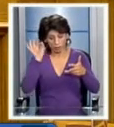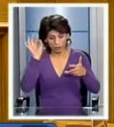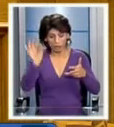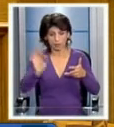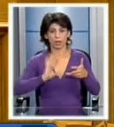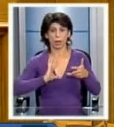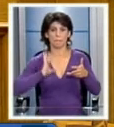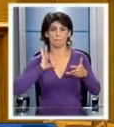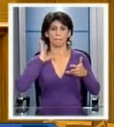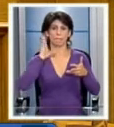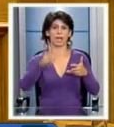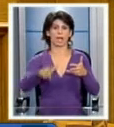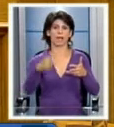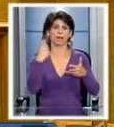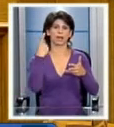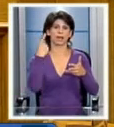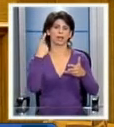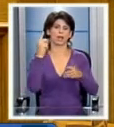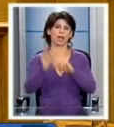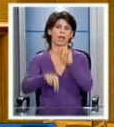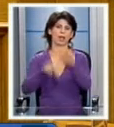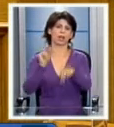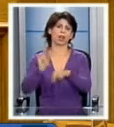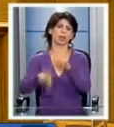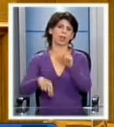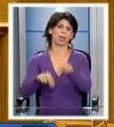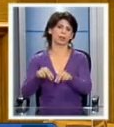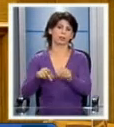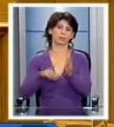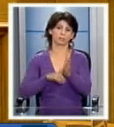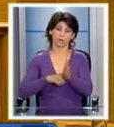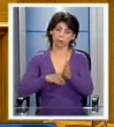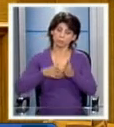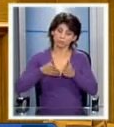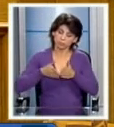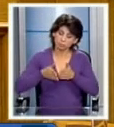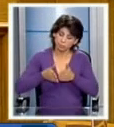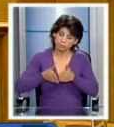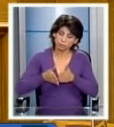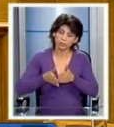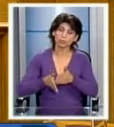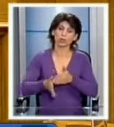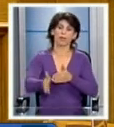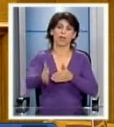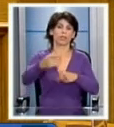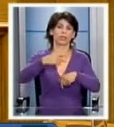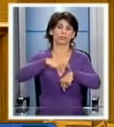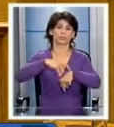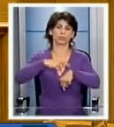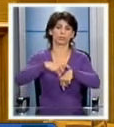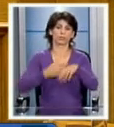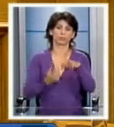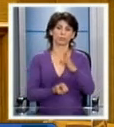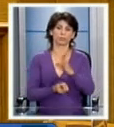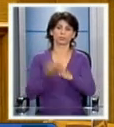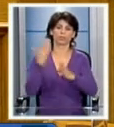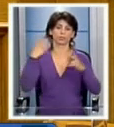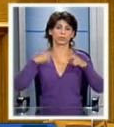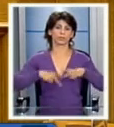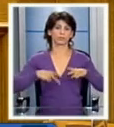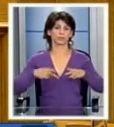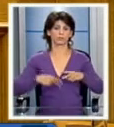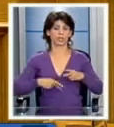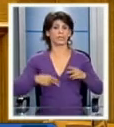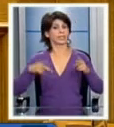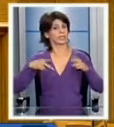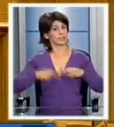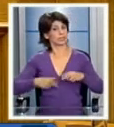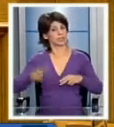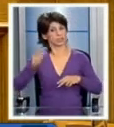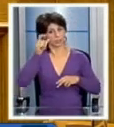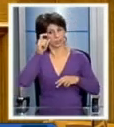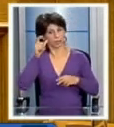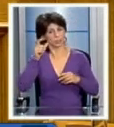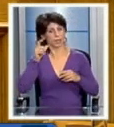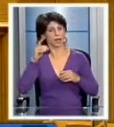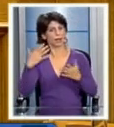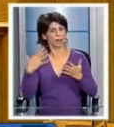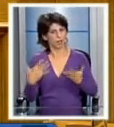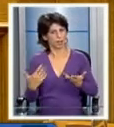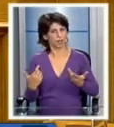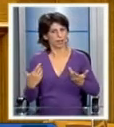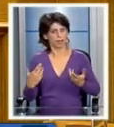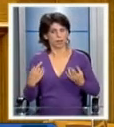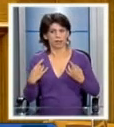Χρειάζεται στο βάθος του χρόνου μια νέα κυβέρνηση. Μια νέα κυβέρνηση, η κυβέρνηση Σαμαρά, που έχοντας ξεπεράσει τον